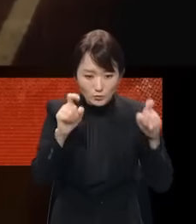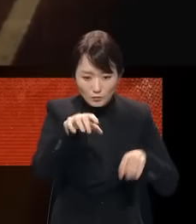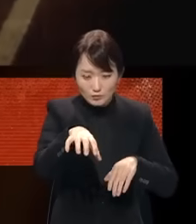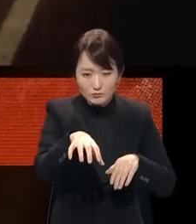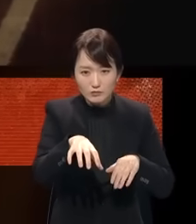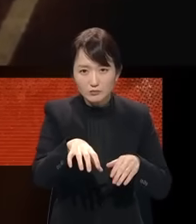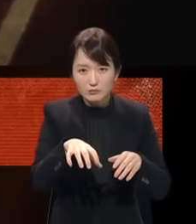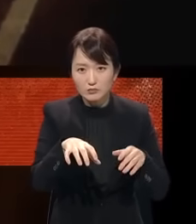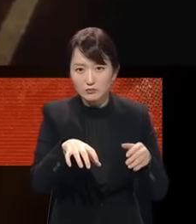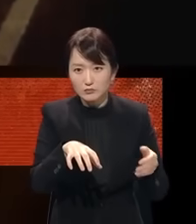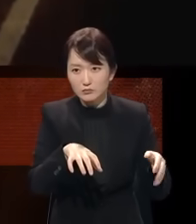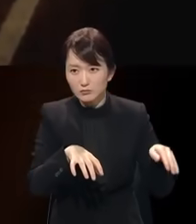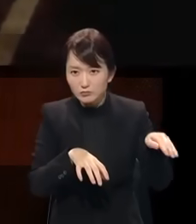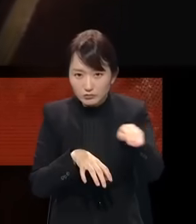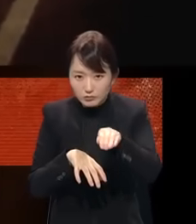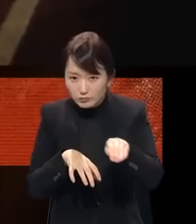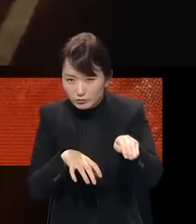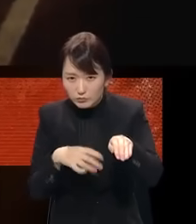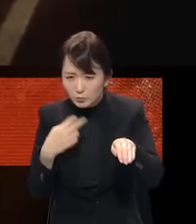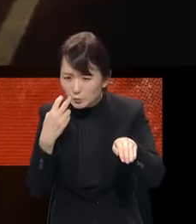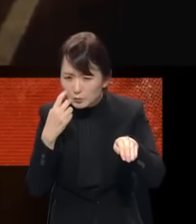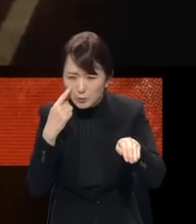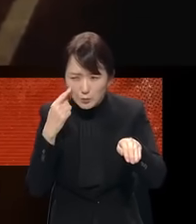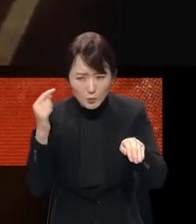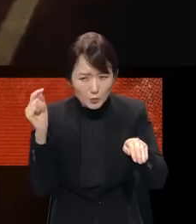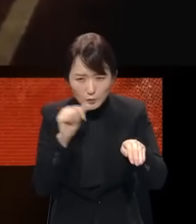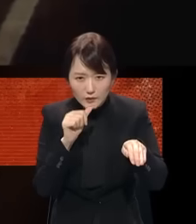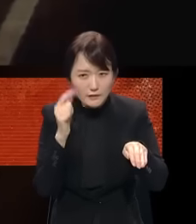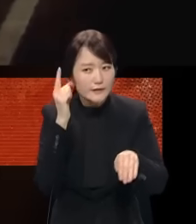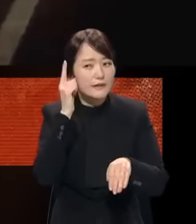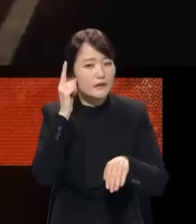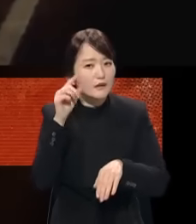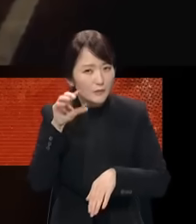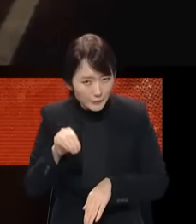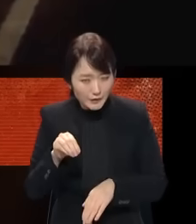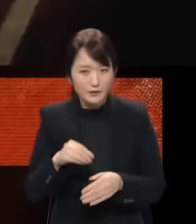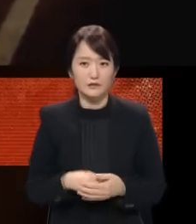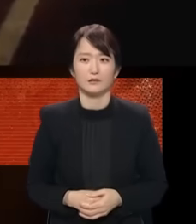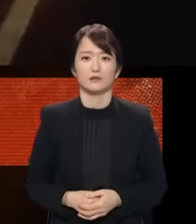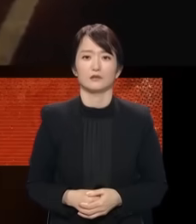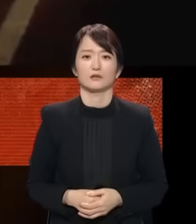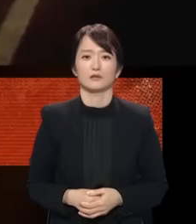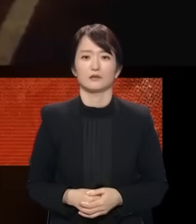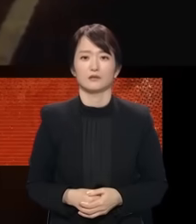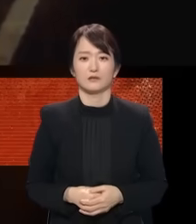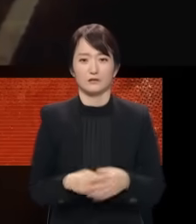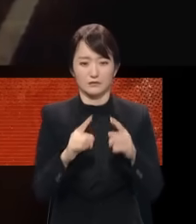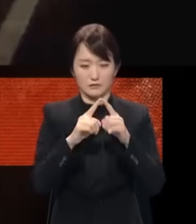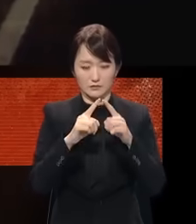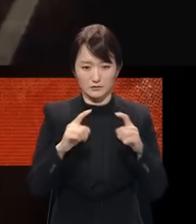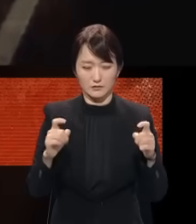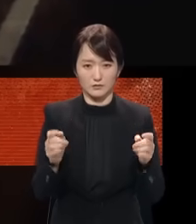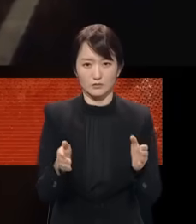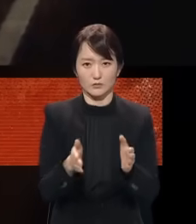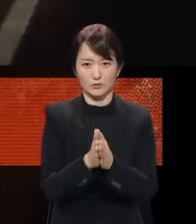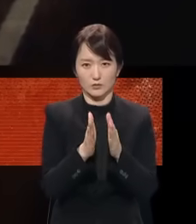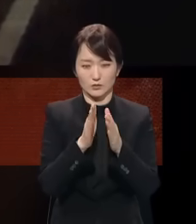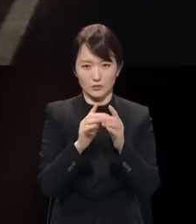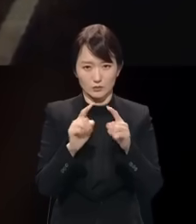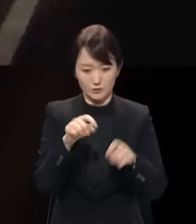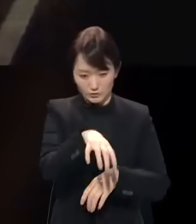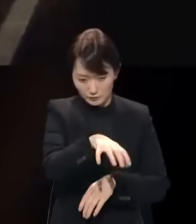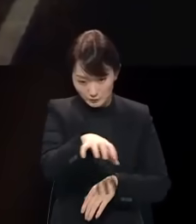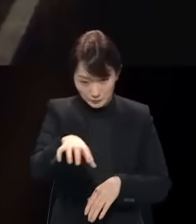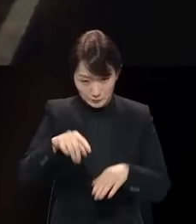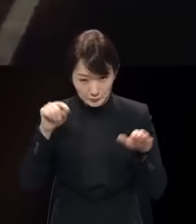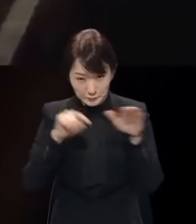수색하고 다니니까 눈치를 챈 건지 이 와중에 또 휴대전화 전원을 껐습니다. 이 결국 경찰이 화성시 쪽을 뒤를 쫓으면서 훑기 시작하는데요.